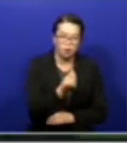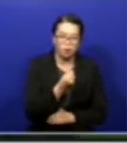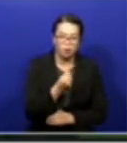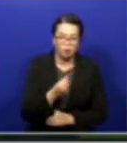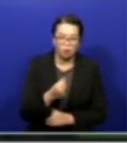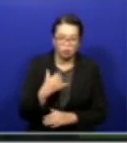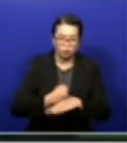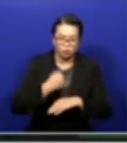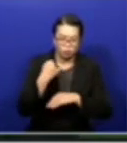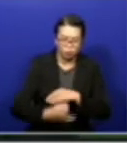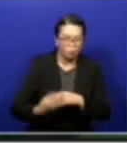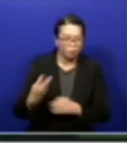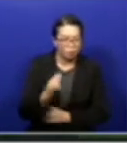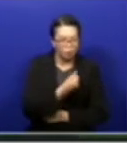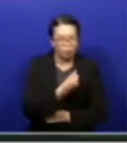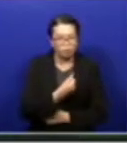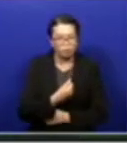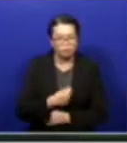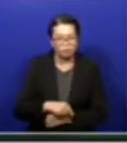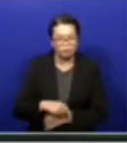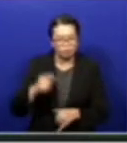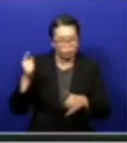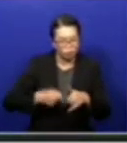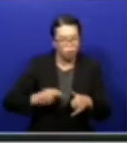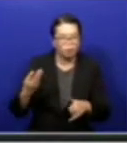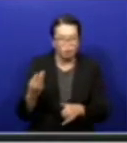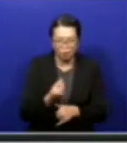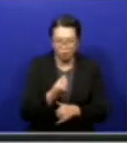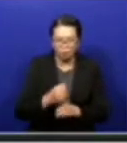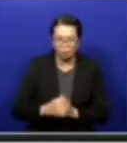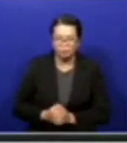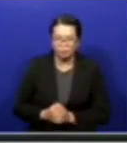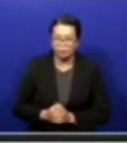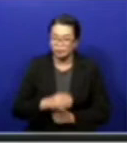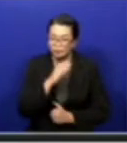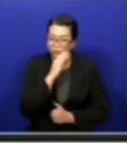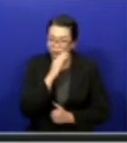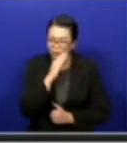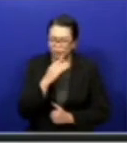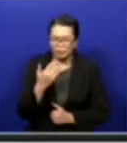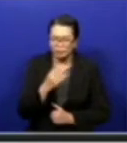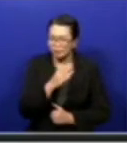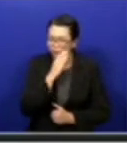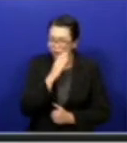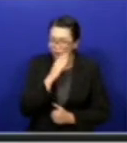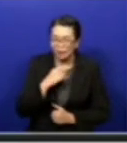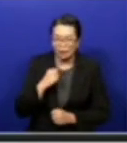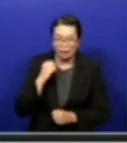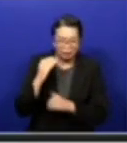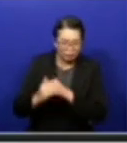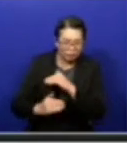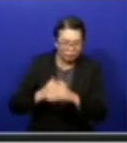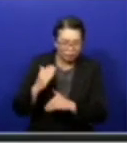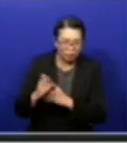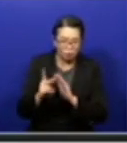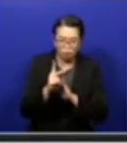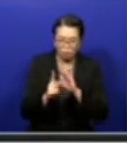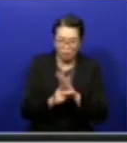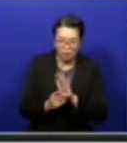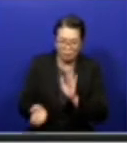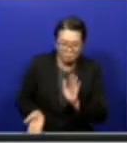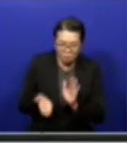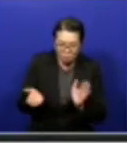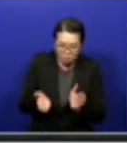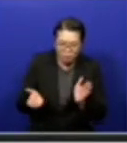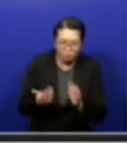ปที่ผมเห็นด้วยอย่างยิ่งมันเป็นถ้าสามารถขอให้ผลักดันให้ได้ให้